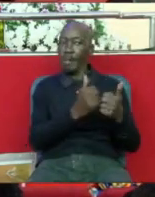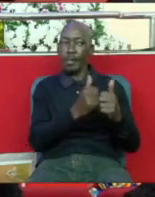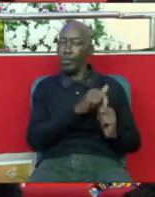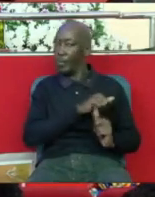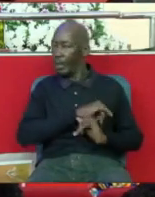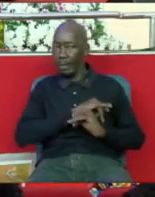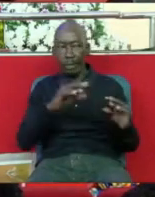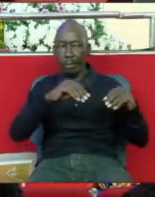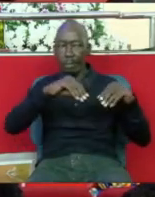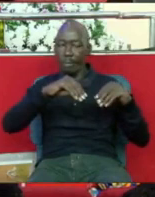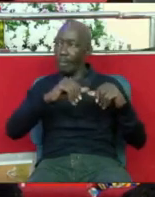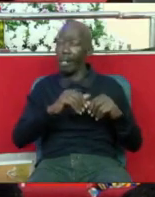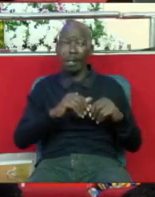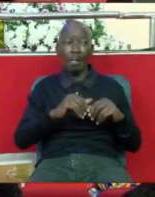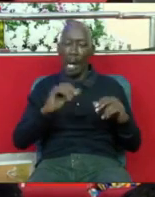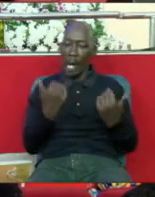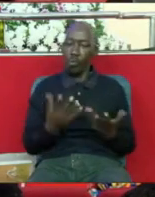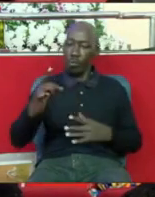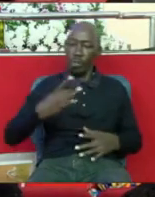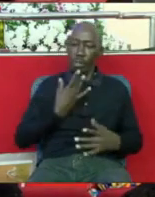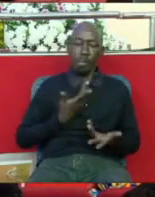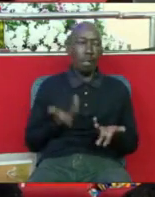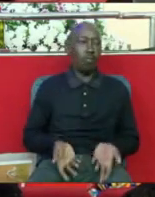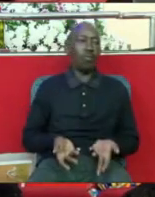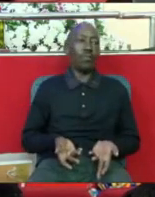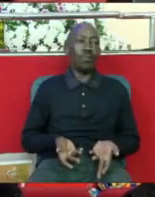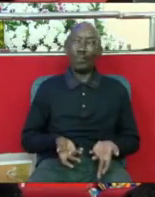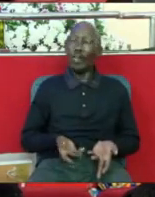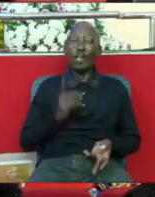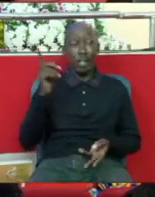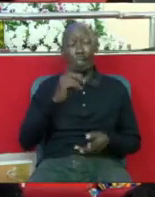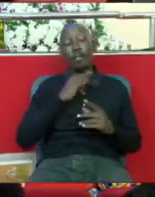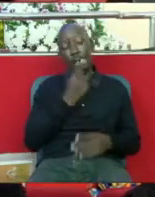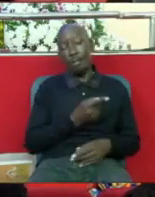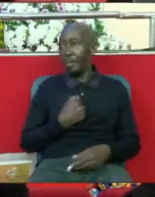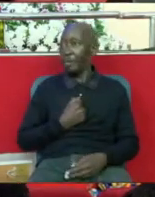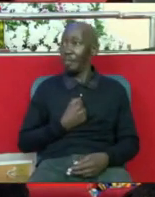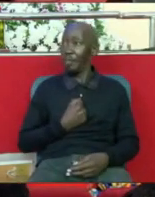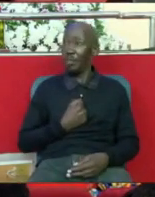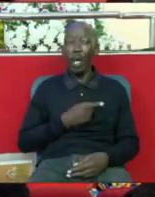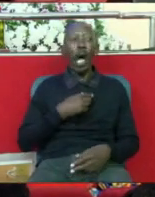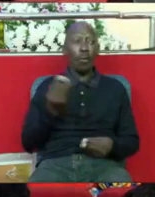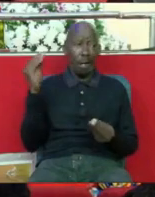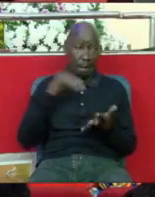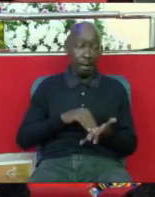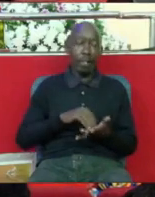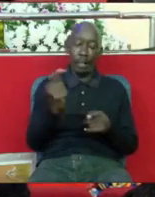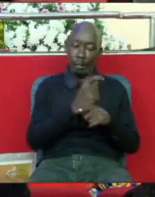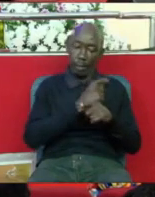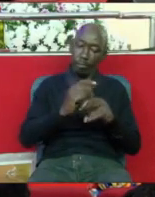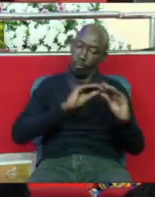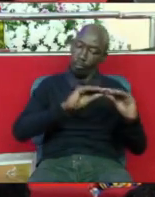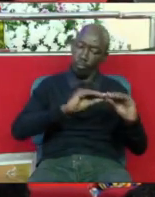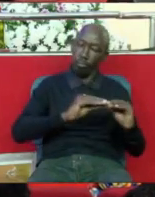amepewa mafunzo. So I couldn't be fired. Na hivyo basi hangefutwa. So he told me, akamwambia, we are going to train you again. Tutakufunza